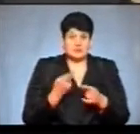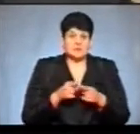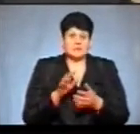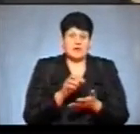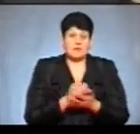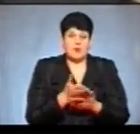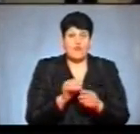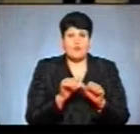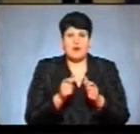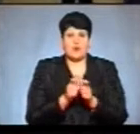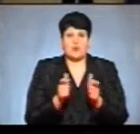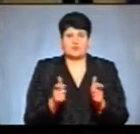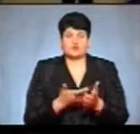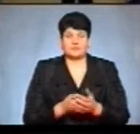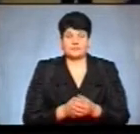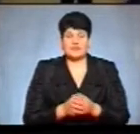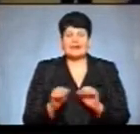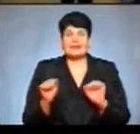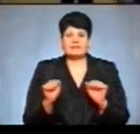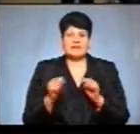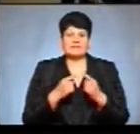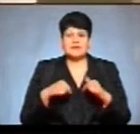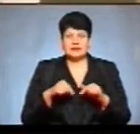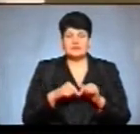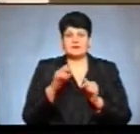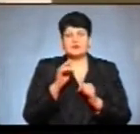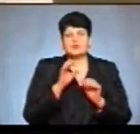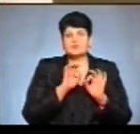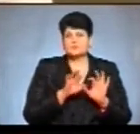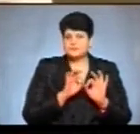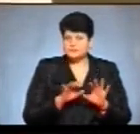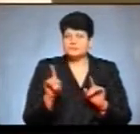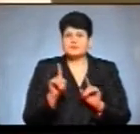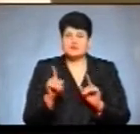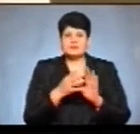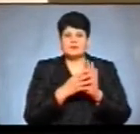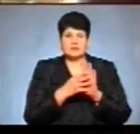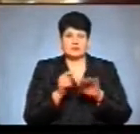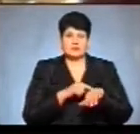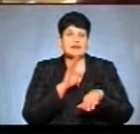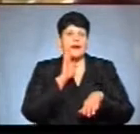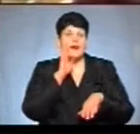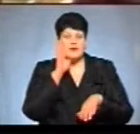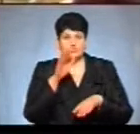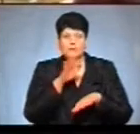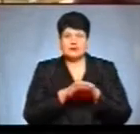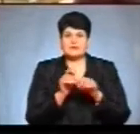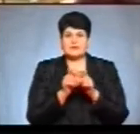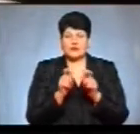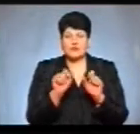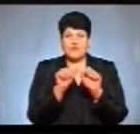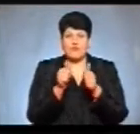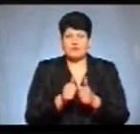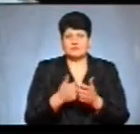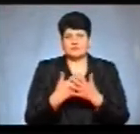займаюся, оформляю карточку. Керівник відділення Надія Кушнерик розповідає, від 9 години ранку банківські картки оформили